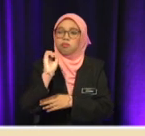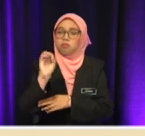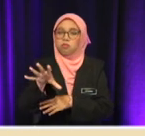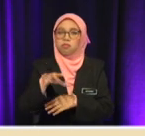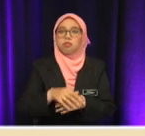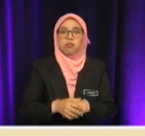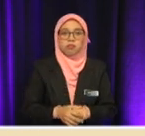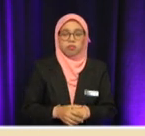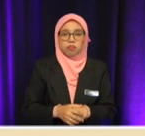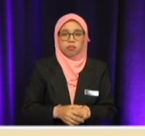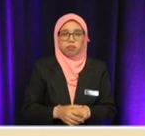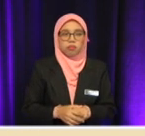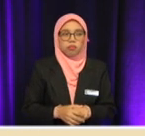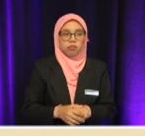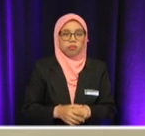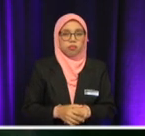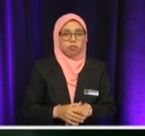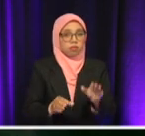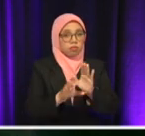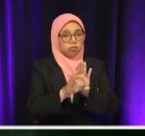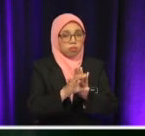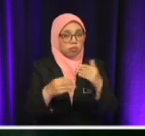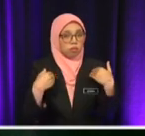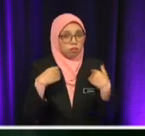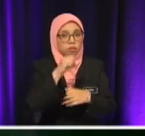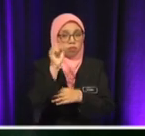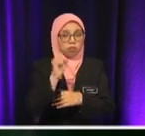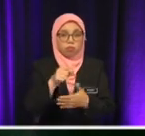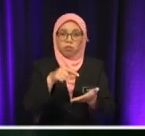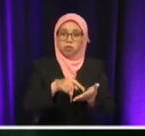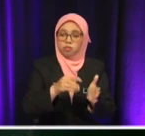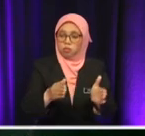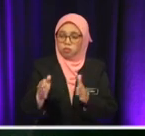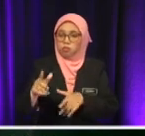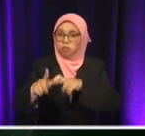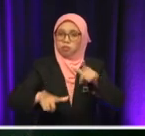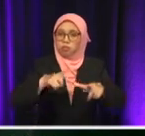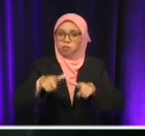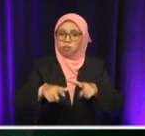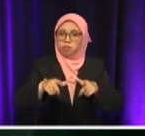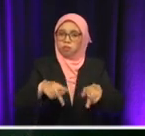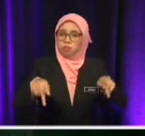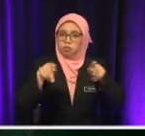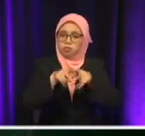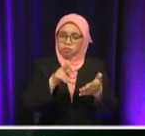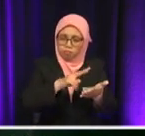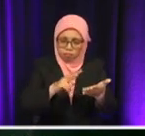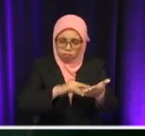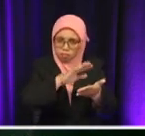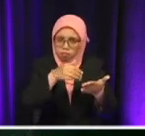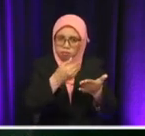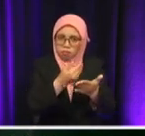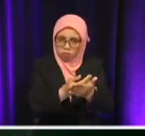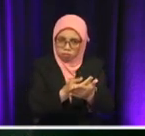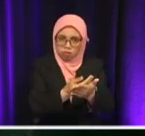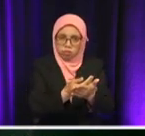rosak itu. Cikgu, kalau contoh soalan macam sebegini yang memerlukan susun langkah, perlu baca semua langkah-langkahnya terlebih dahulu